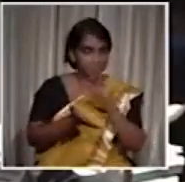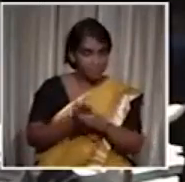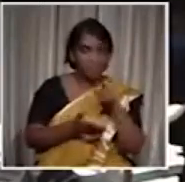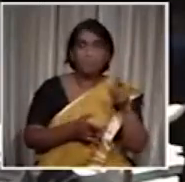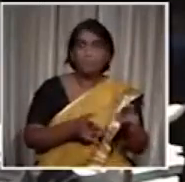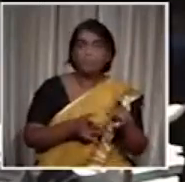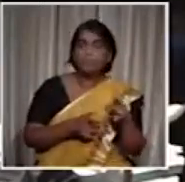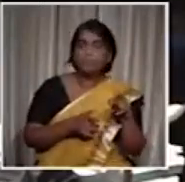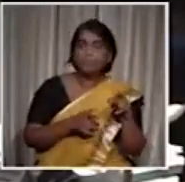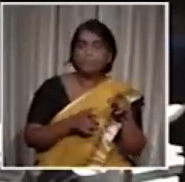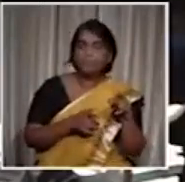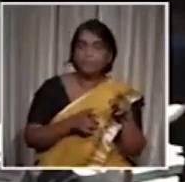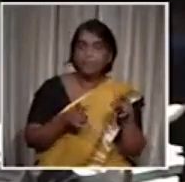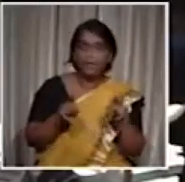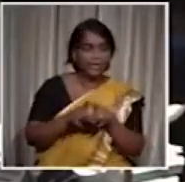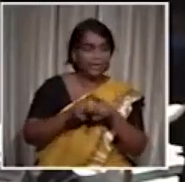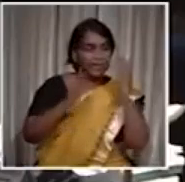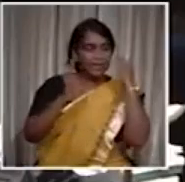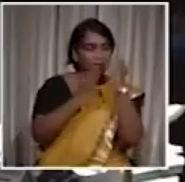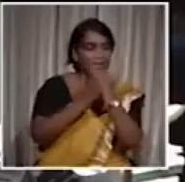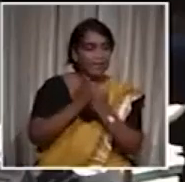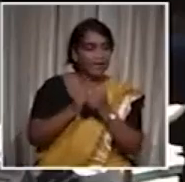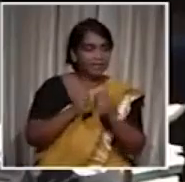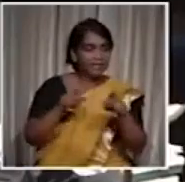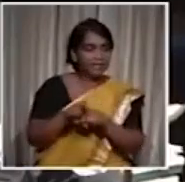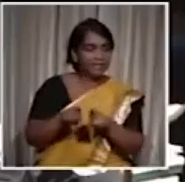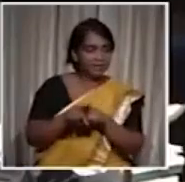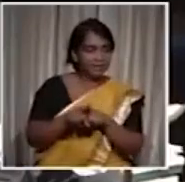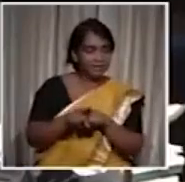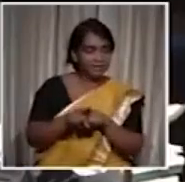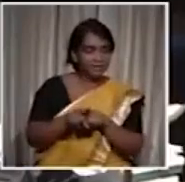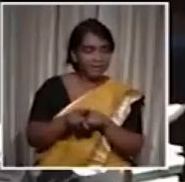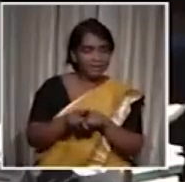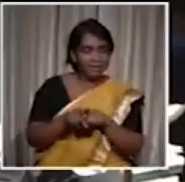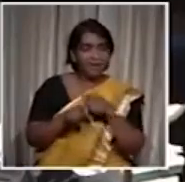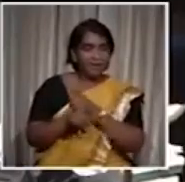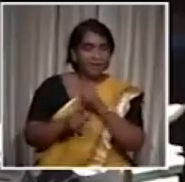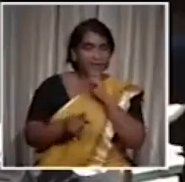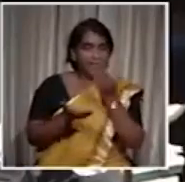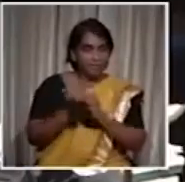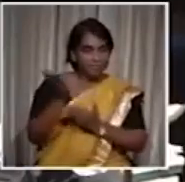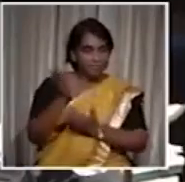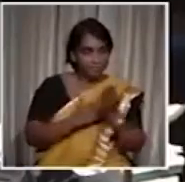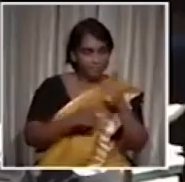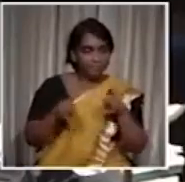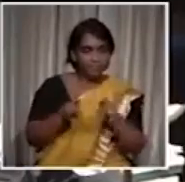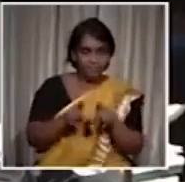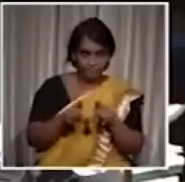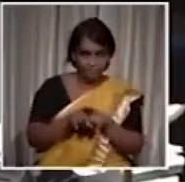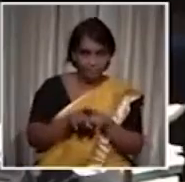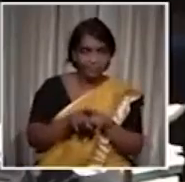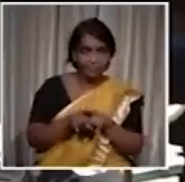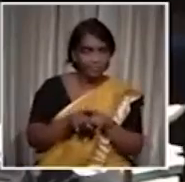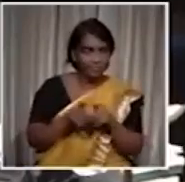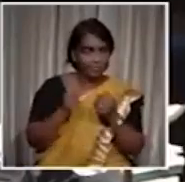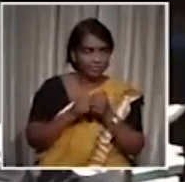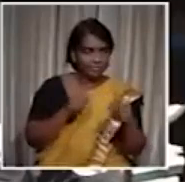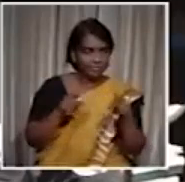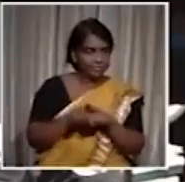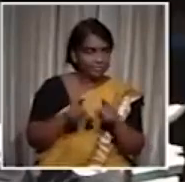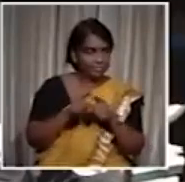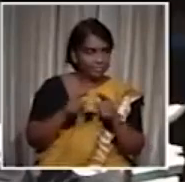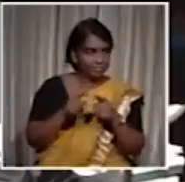ඒ මහා අධිකරණයෙන් ඔබතුමා වරදකරුවෙක් වුණා. ඔබතුමා ඇපීල් කරලා තියෙන එක වෙනම දෙයක්. හැබැයි මහා අධිකරණ වරදකරු මොකද්ද? ඒ නඩුව